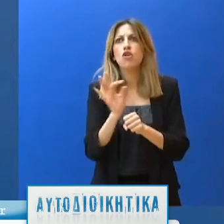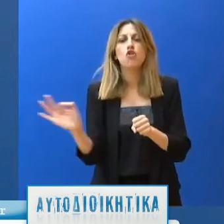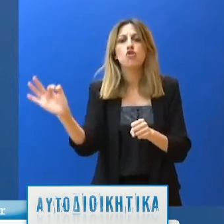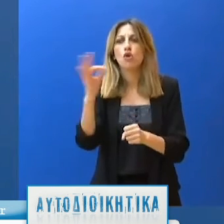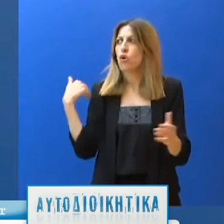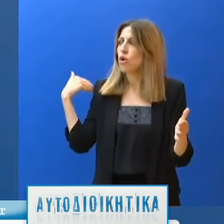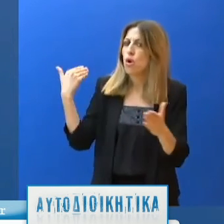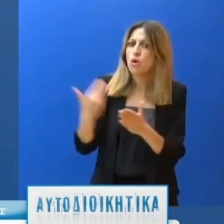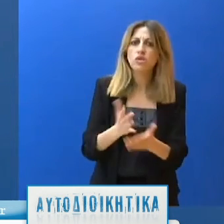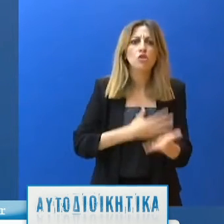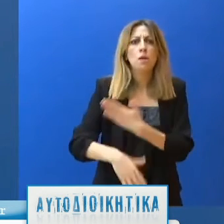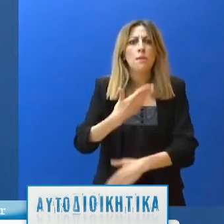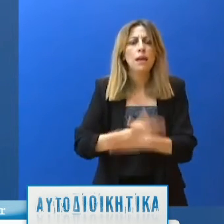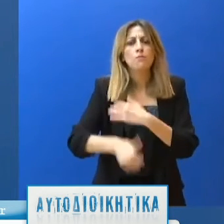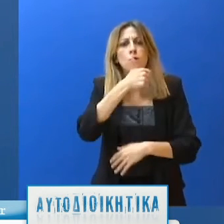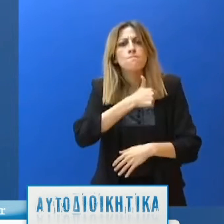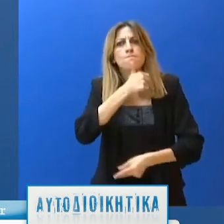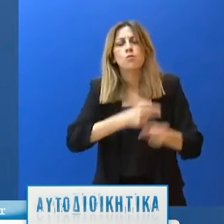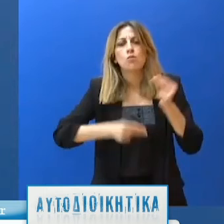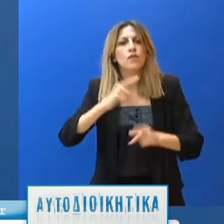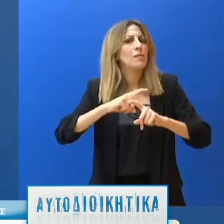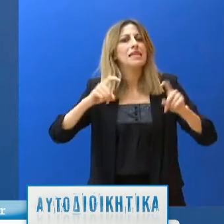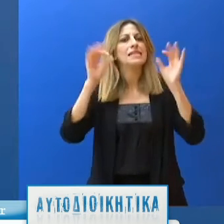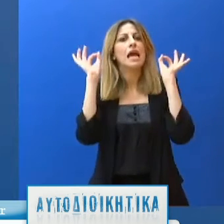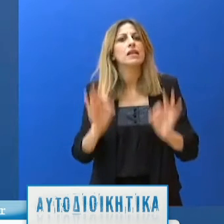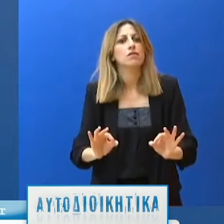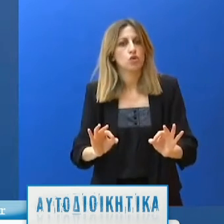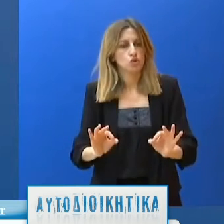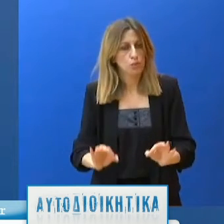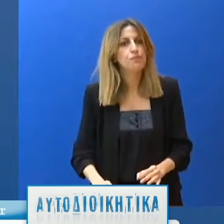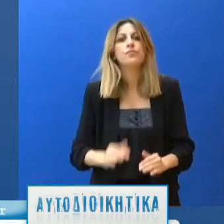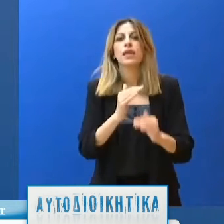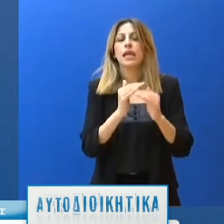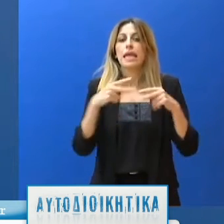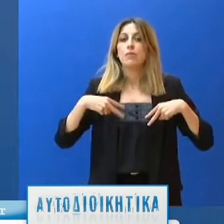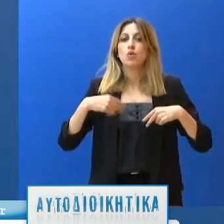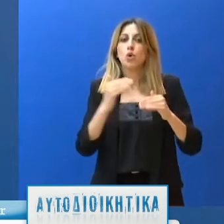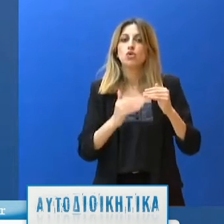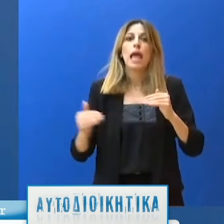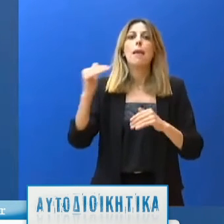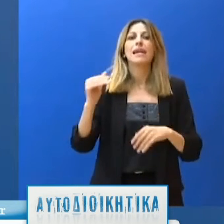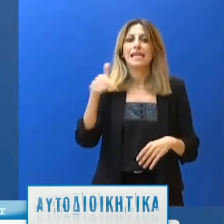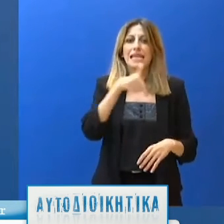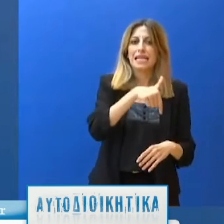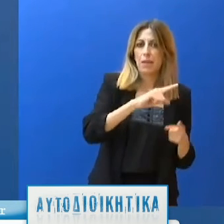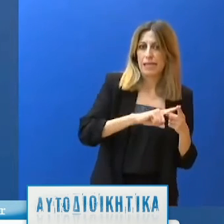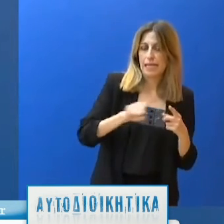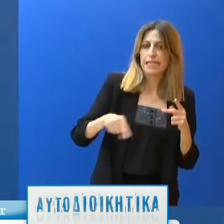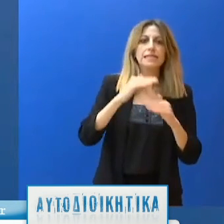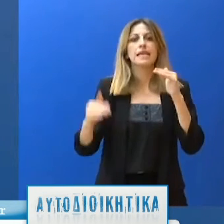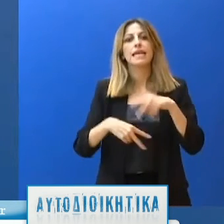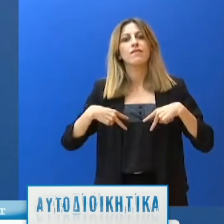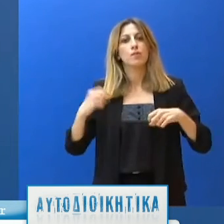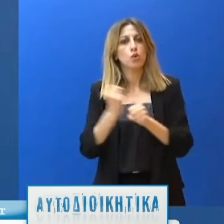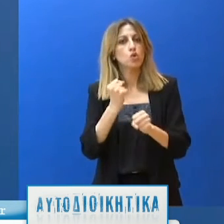κορονοϊού. Τα μέλη της Υποεπιτροπής θα ενημερώσουν ο κ. Γεραπετρίτης, Υπουργός Επικρατείας, η κ. Μιχαηλίδου, Υπουργός Εργασίας